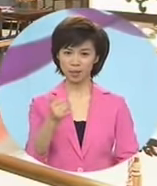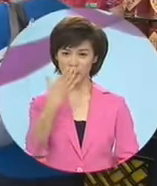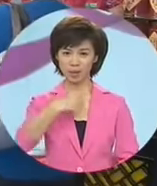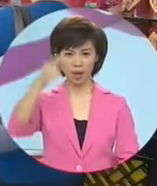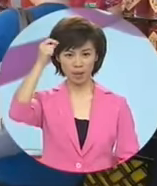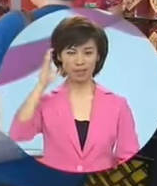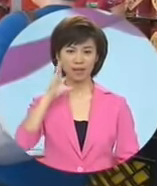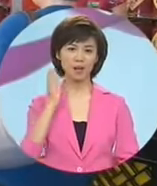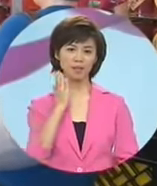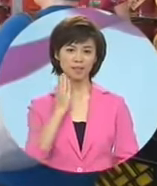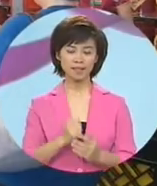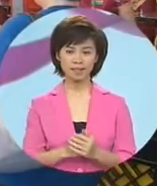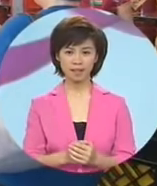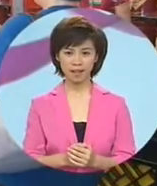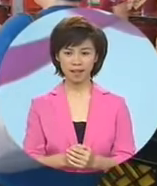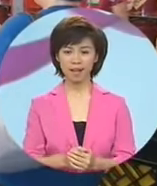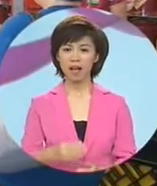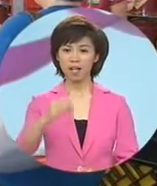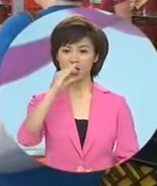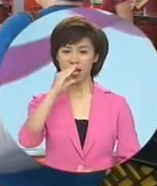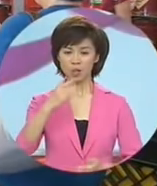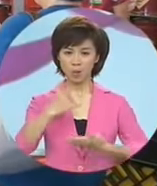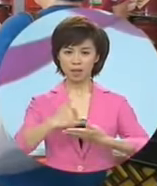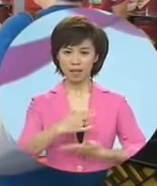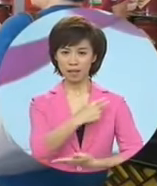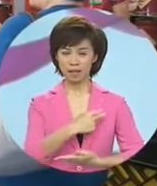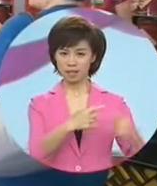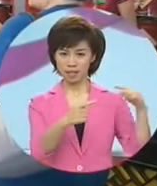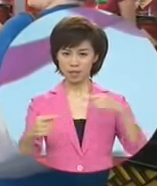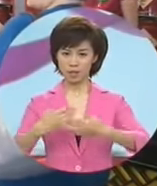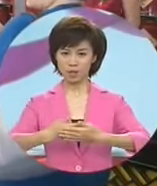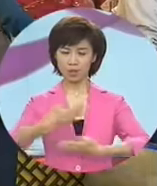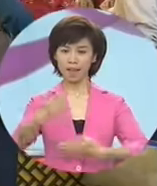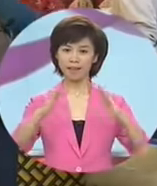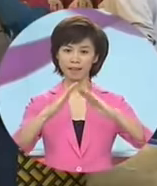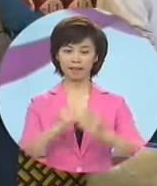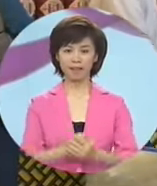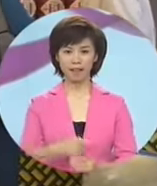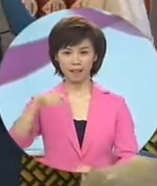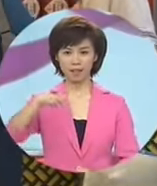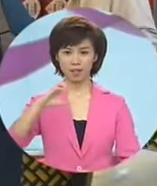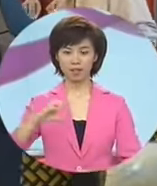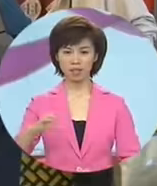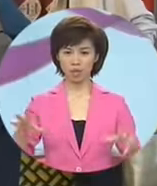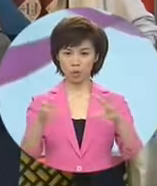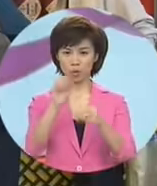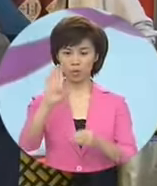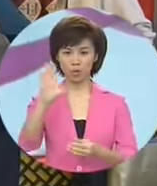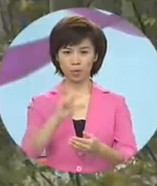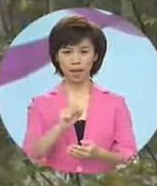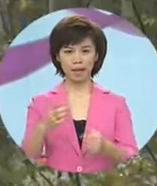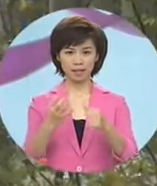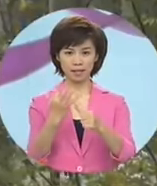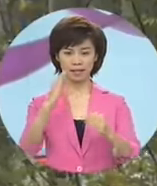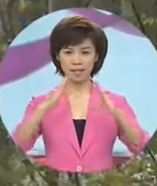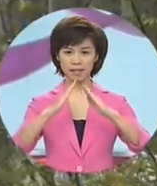切。要知道，吴裕泰茶庄在北京开设直营旗舰店的门槛可定得不低，而这次总部把第3家店安在了前